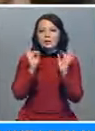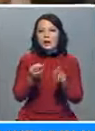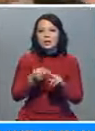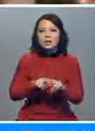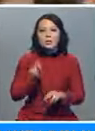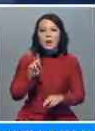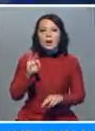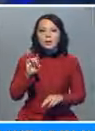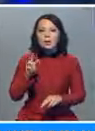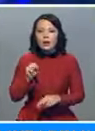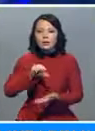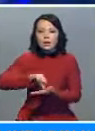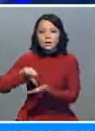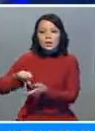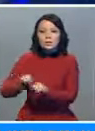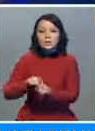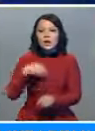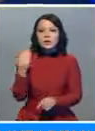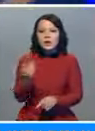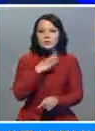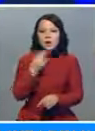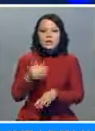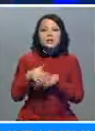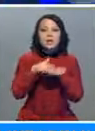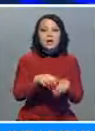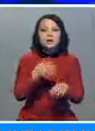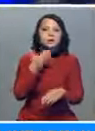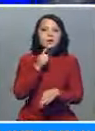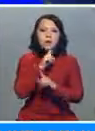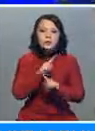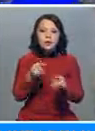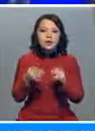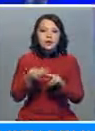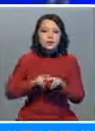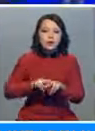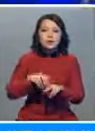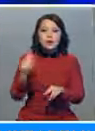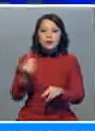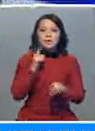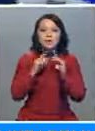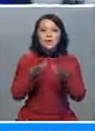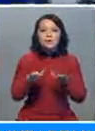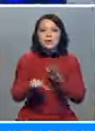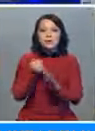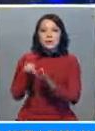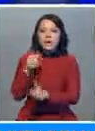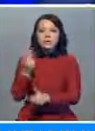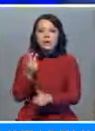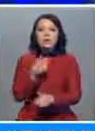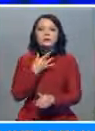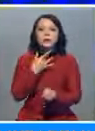Барак Обамаға өзінің саяси бастамаларына конгресстен қаржы алу оңай болмайды. Құрама штаттарда парламенттік сайлау екі президенттік сайлаудың